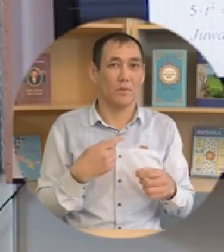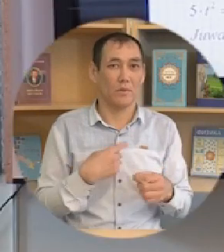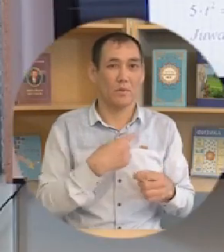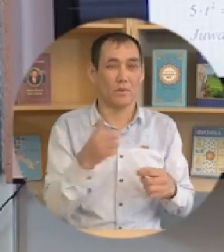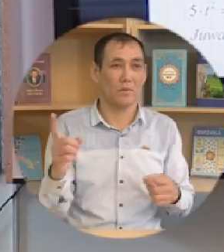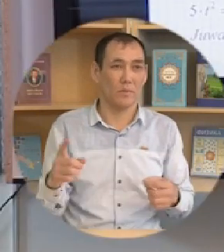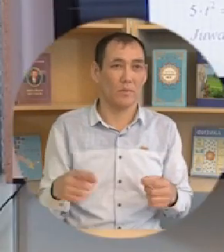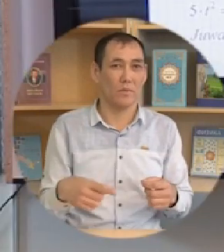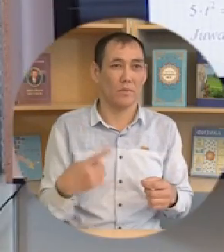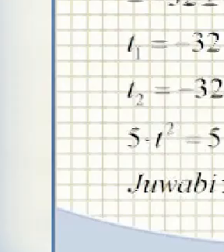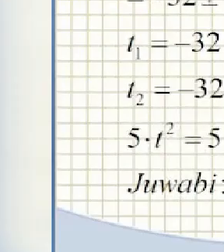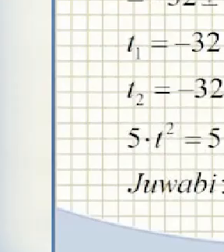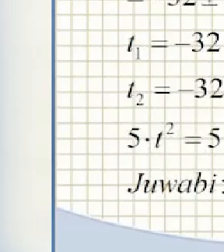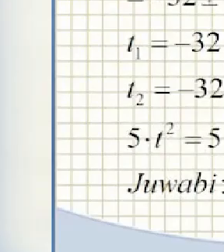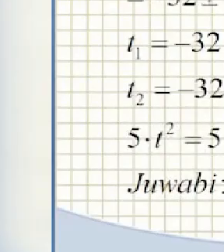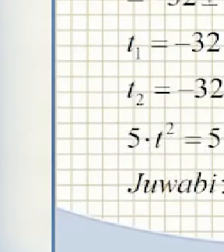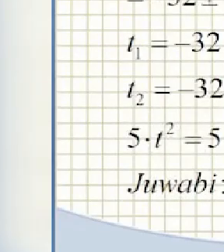бірінші шешім қабылланады.